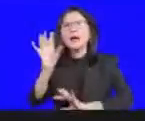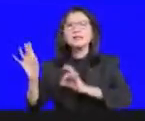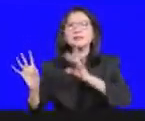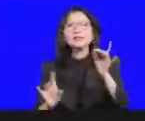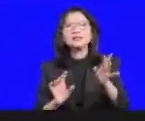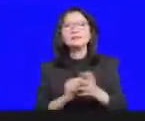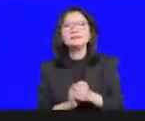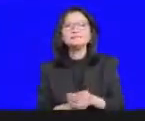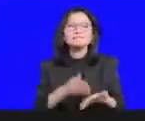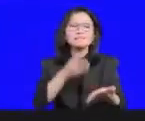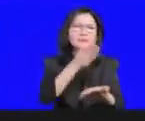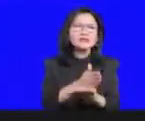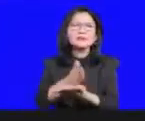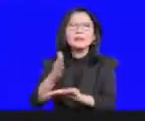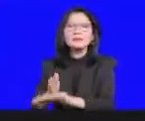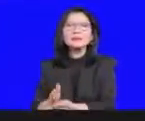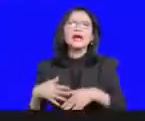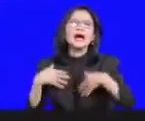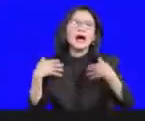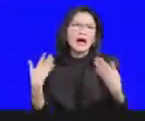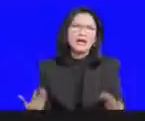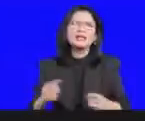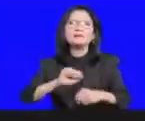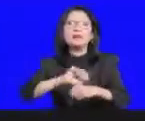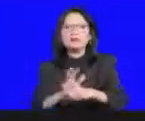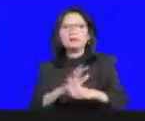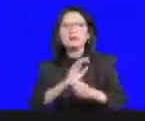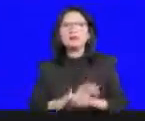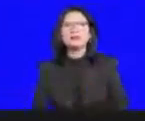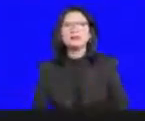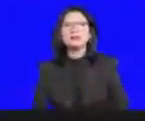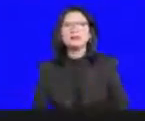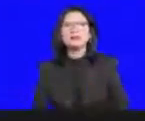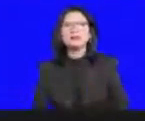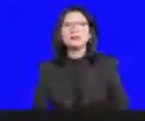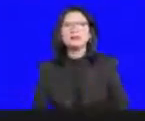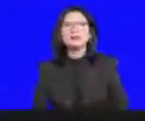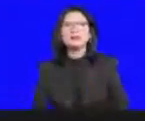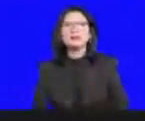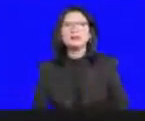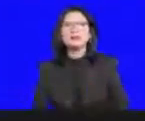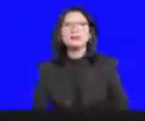berbagai keterbatasan akibat pandemi, Bunda. Silakan, Bunda.